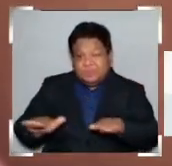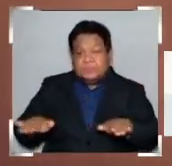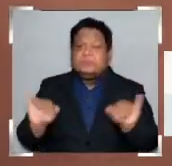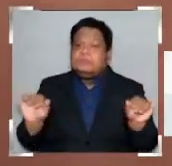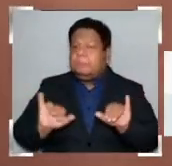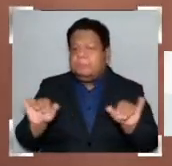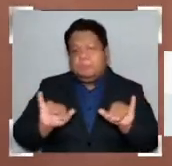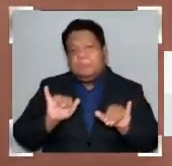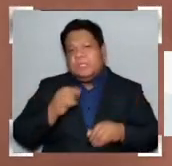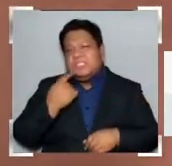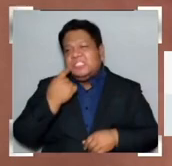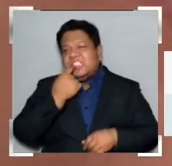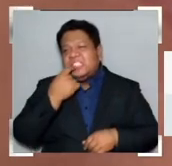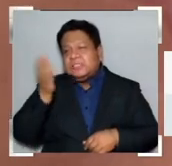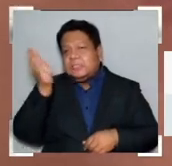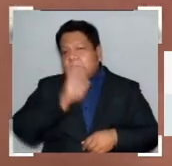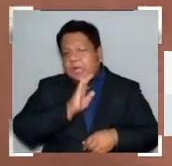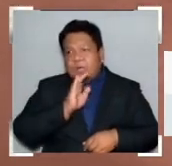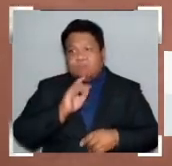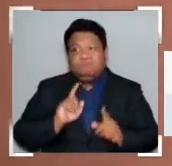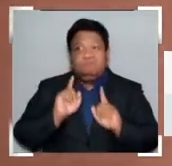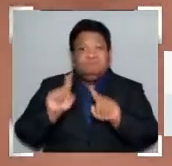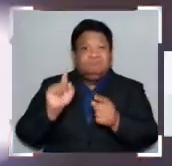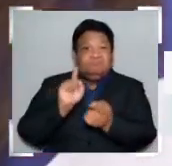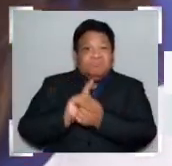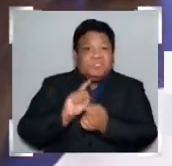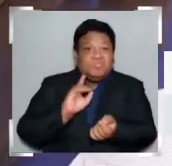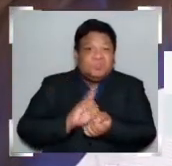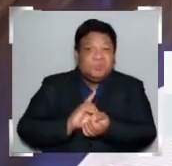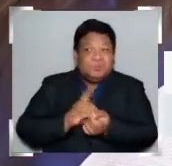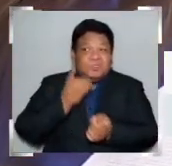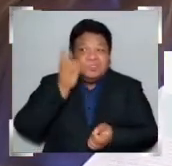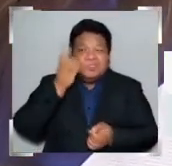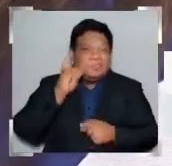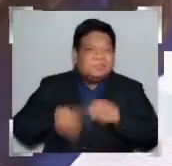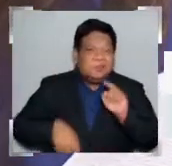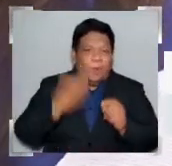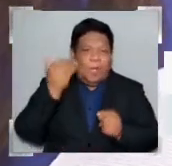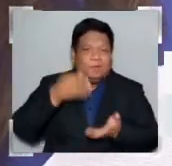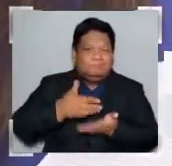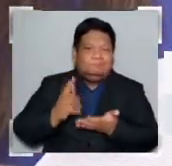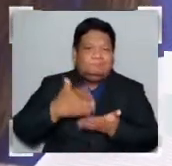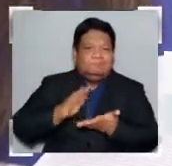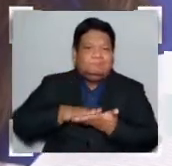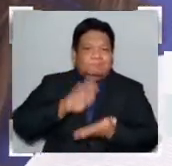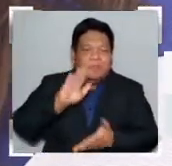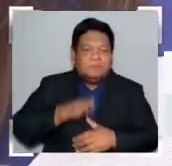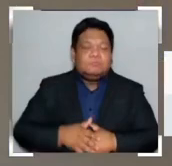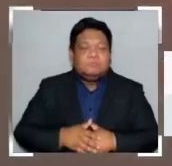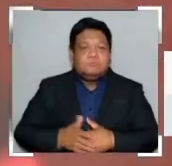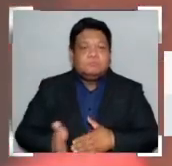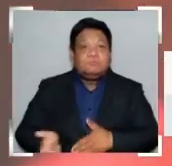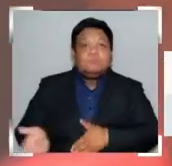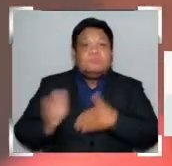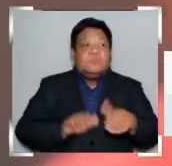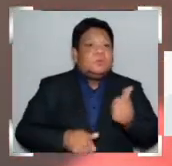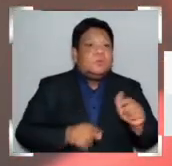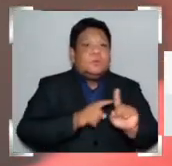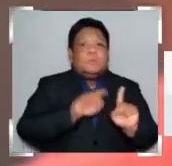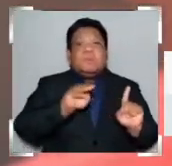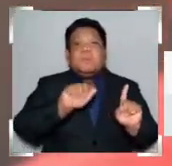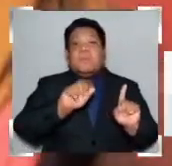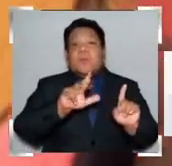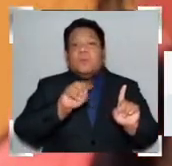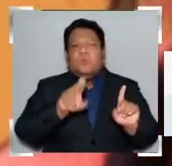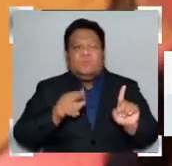ito mapa-check-up sa dentista dahil sa gastos. Si Marilu Velasco naman tampulan daw ng tukso. Madalas matawag